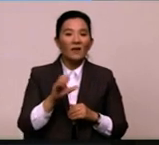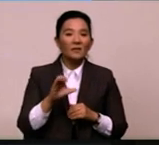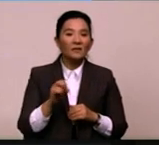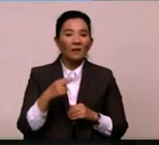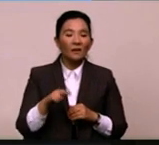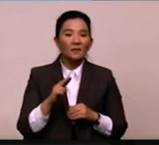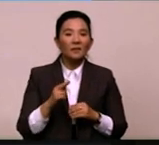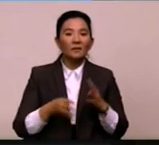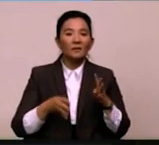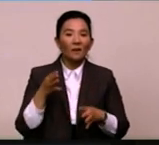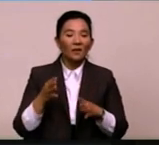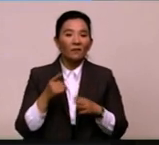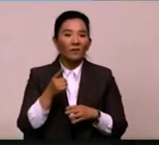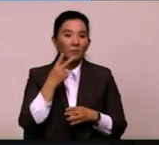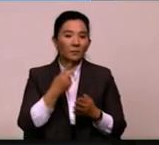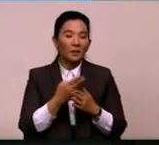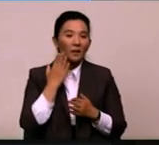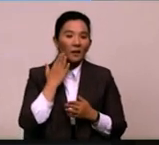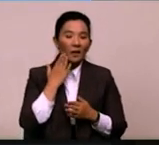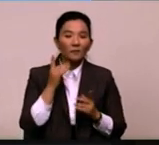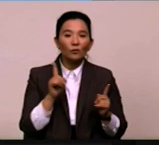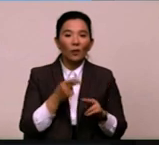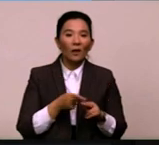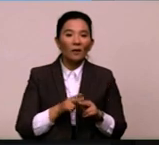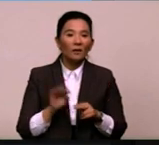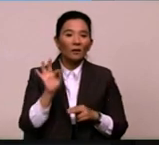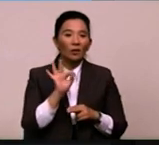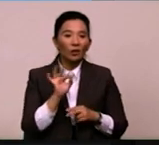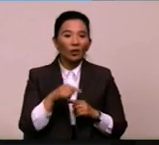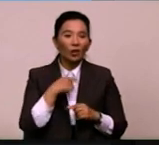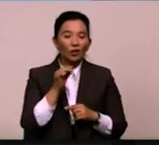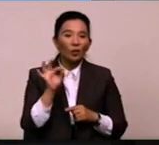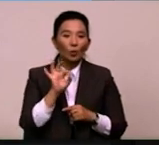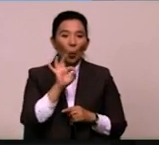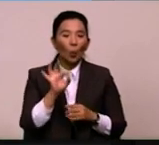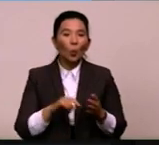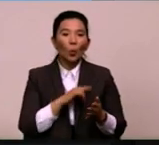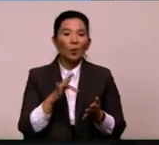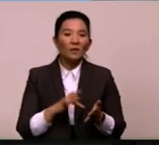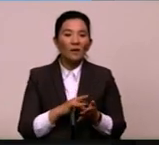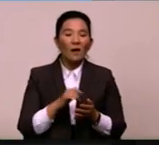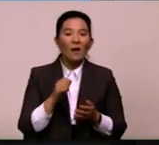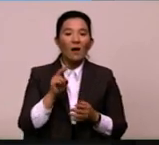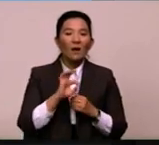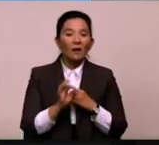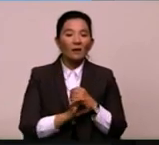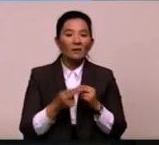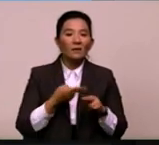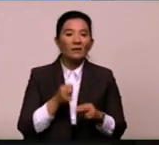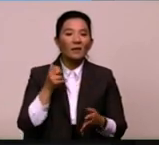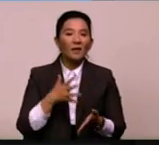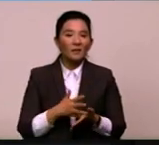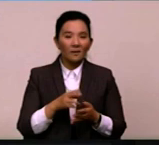здания. Наверное, вы догадываетесь, это речь идет о городе Коканде, столице Коканского ханства.